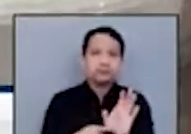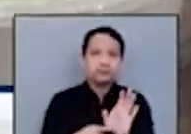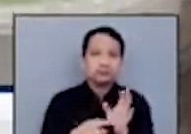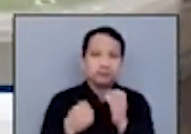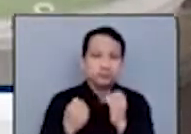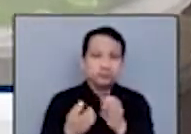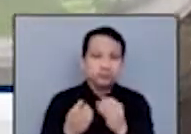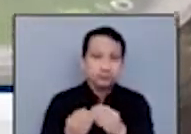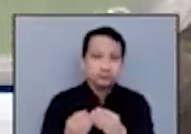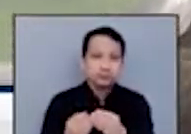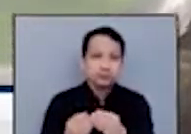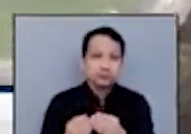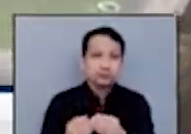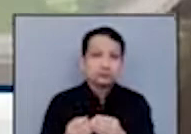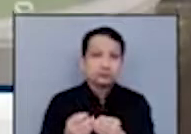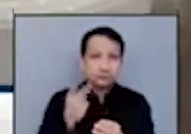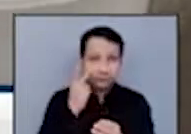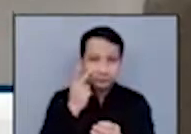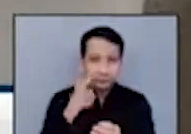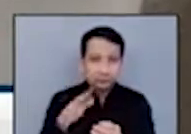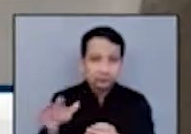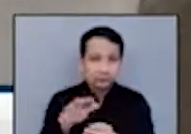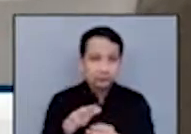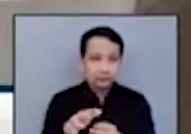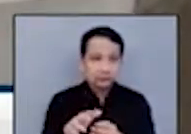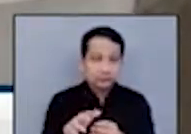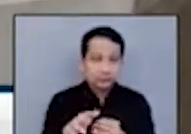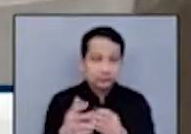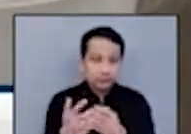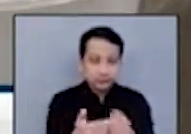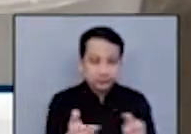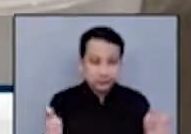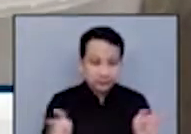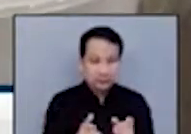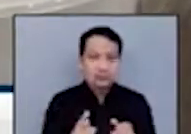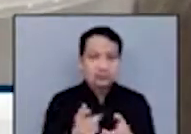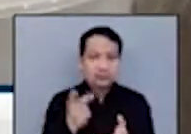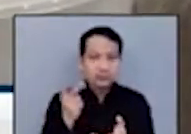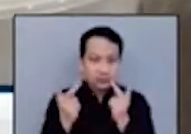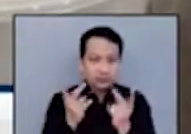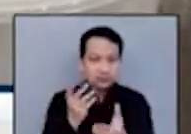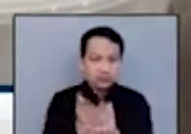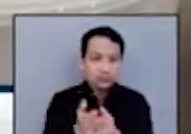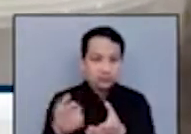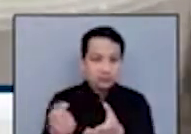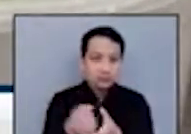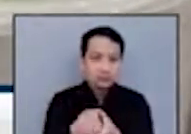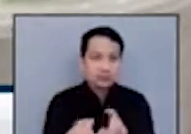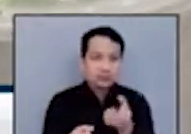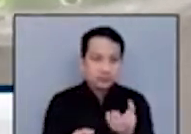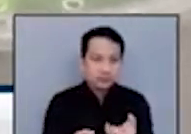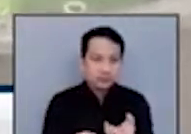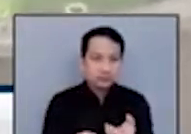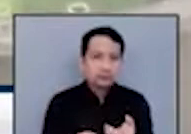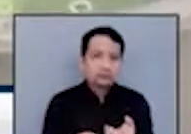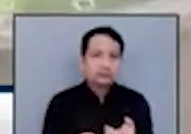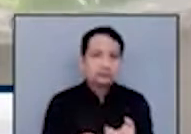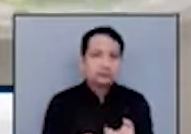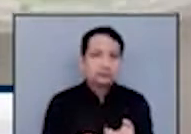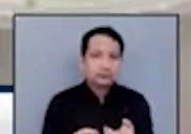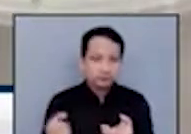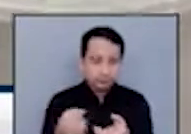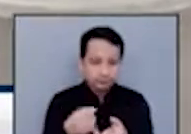mantis na to is makikita lang sa ating mga bakuran or sa park. Kumuha kayo siguro ng kaya nyo lang alagaan,